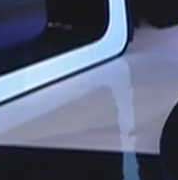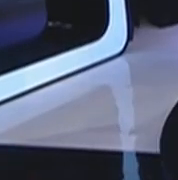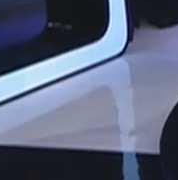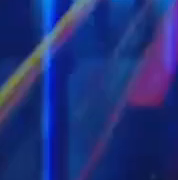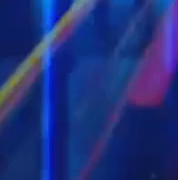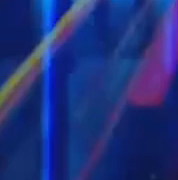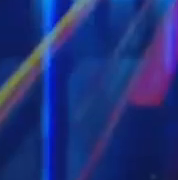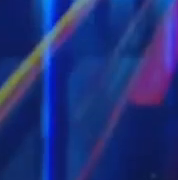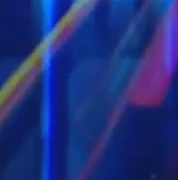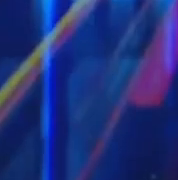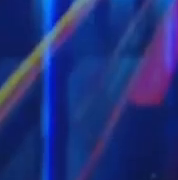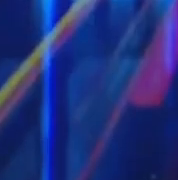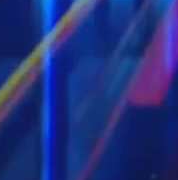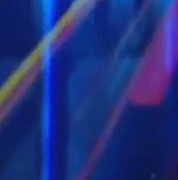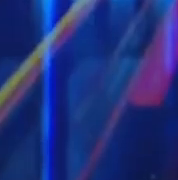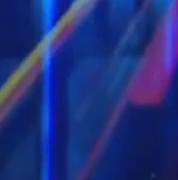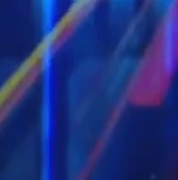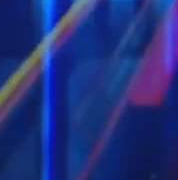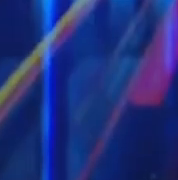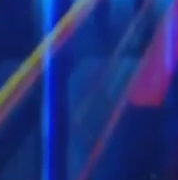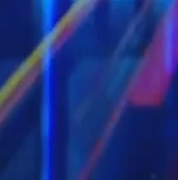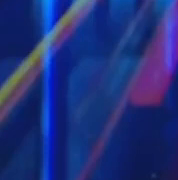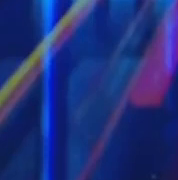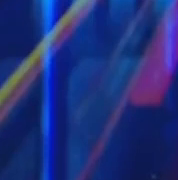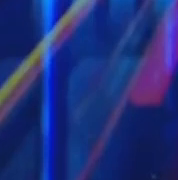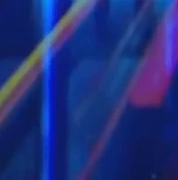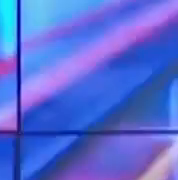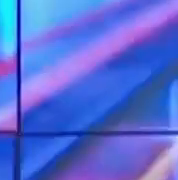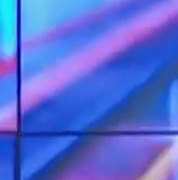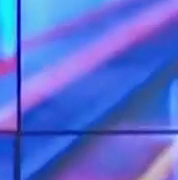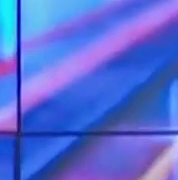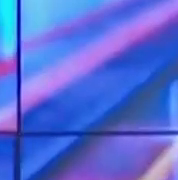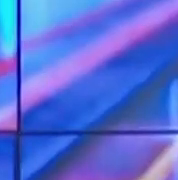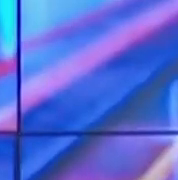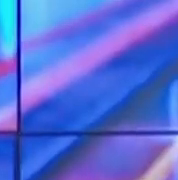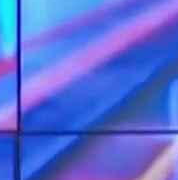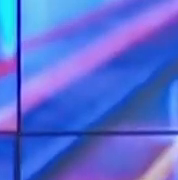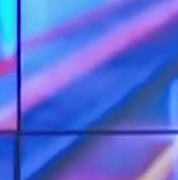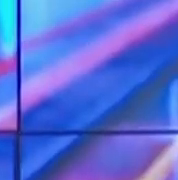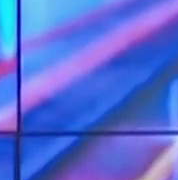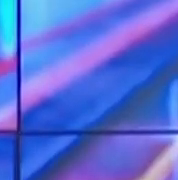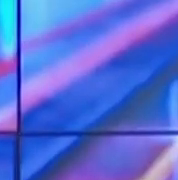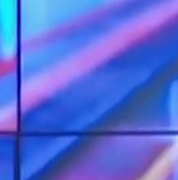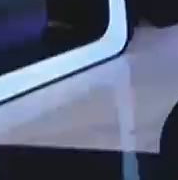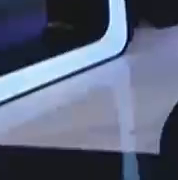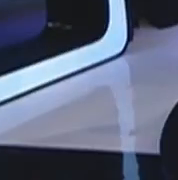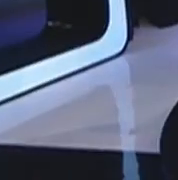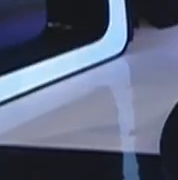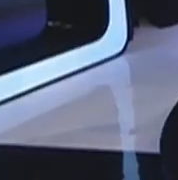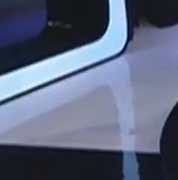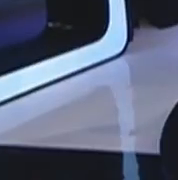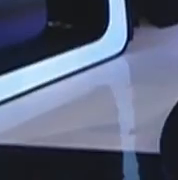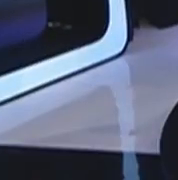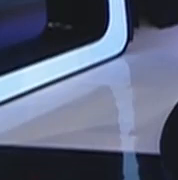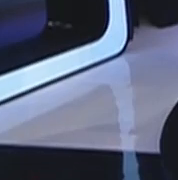الاشارات اللي نحنا شكلهم برشا على خطر في كل مره يحضر معنا متطوعين مش نجمون وصلوا لهم كل ما يقال